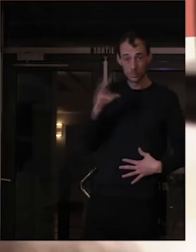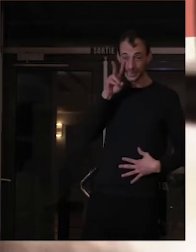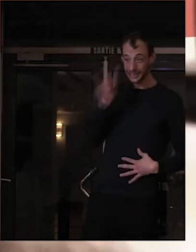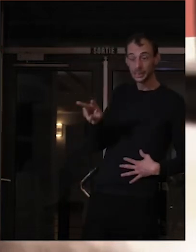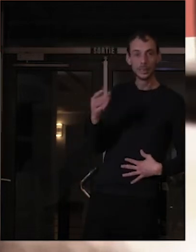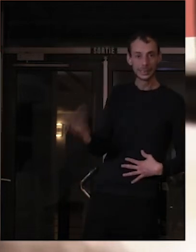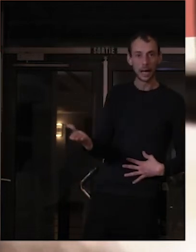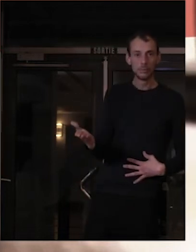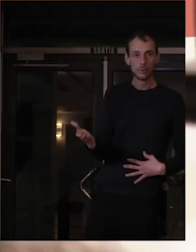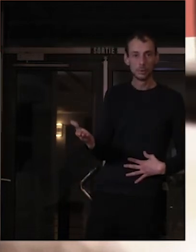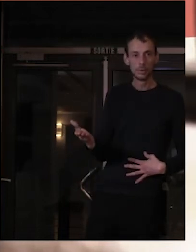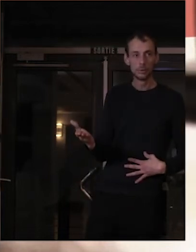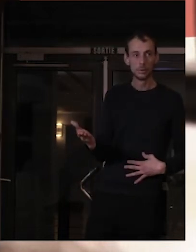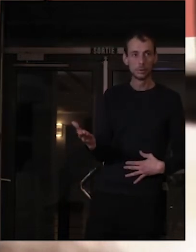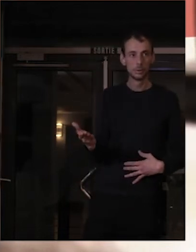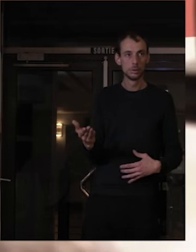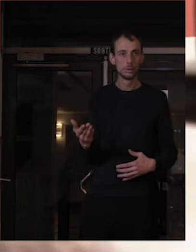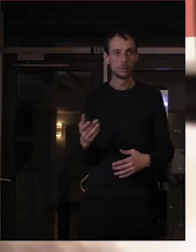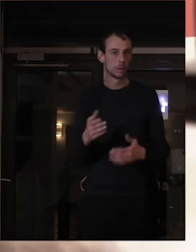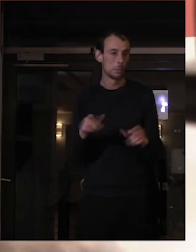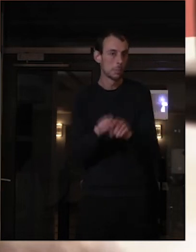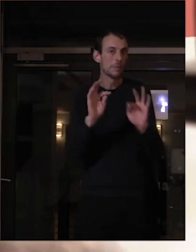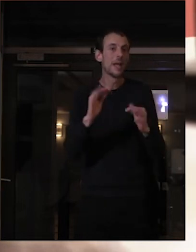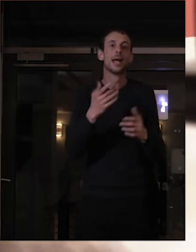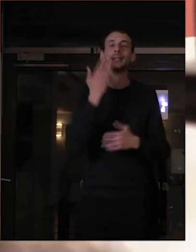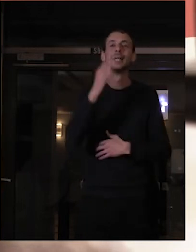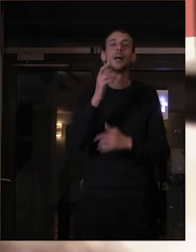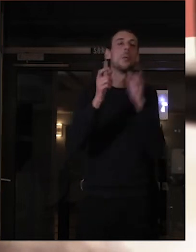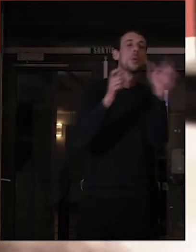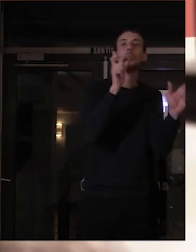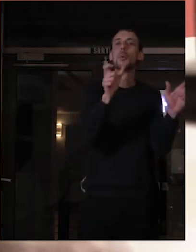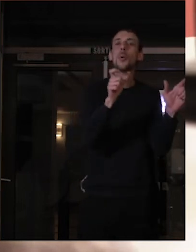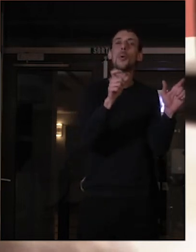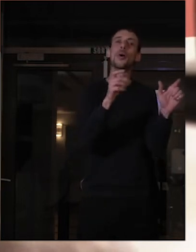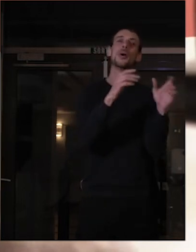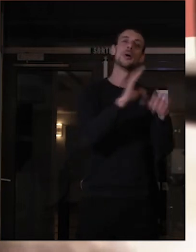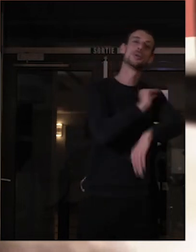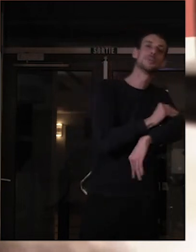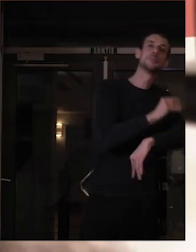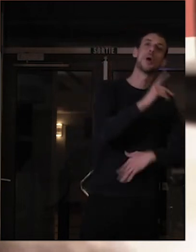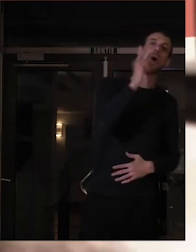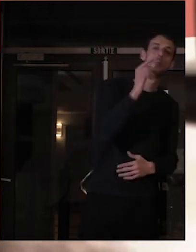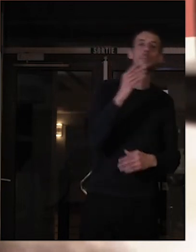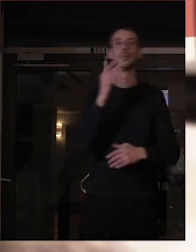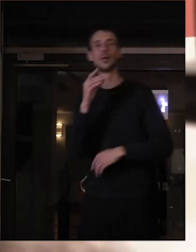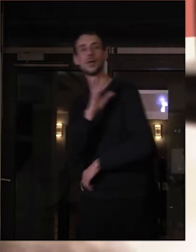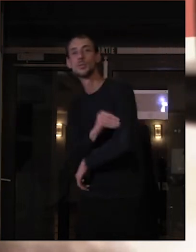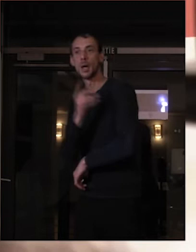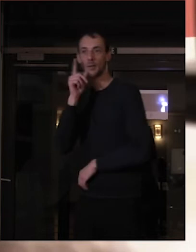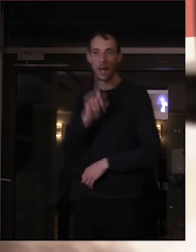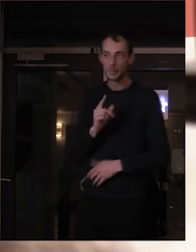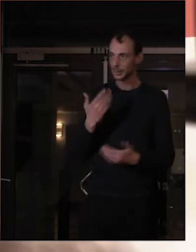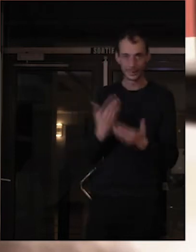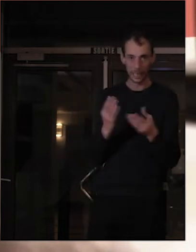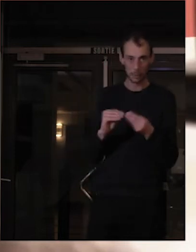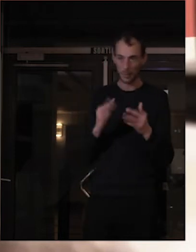questions fondamentales, comme celle de sport masculin, sport féminin, c'est la perception qu'on a du corps de la femme dans le